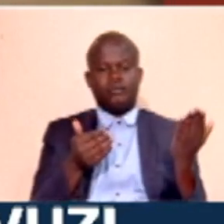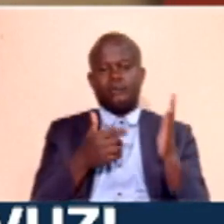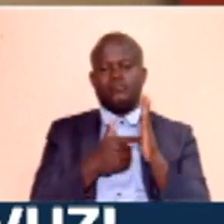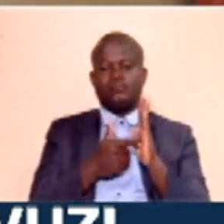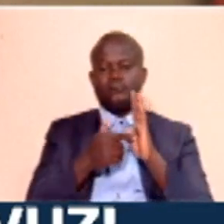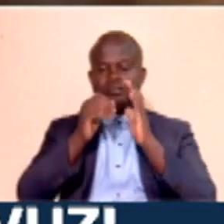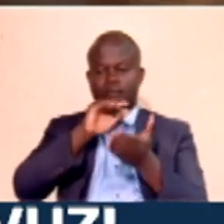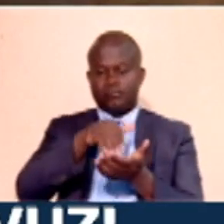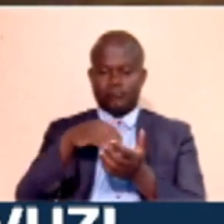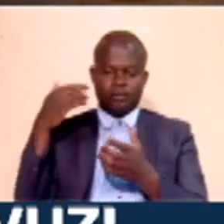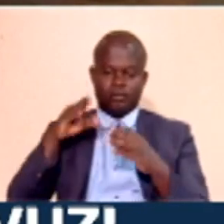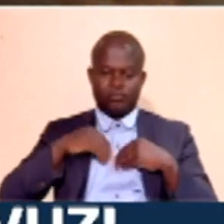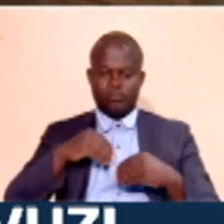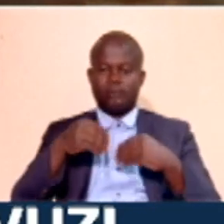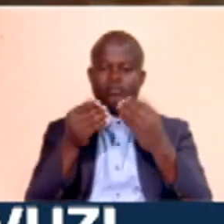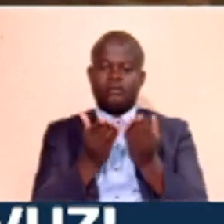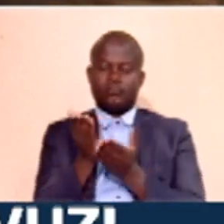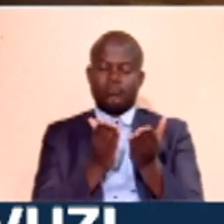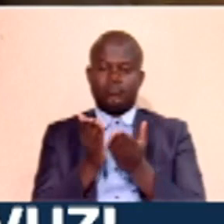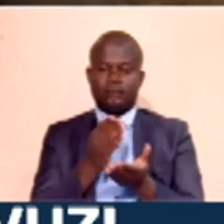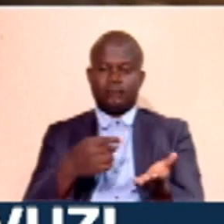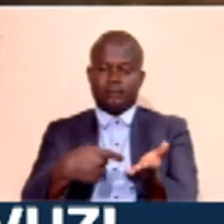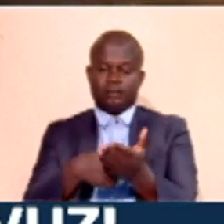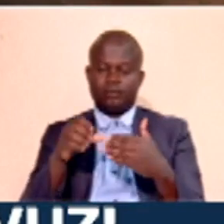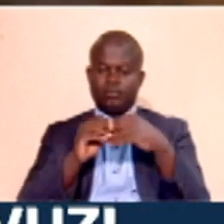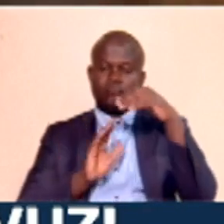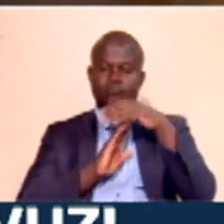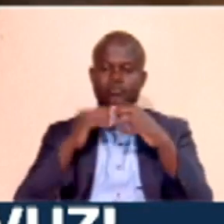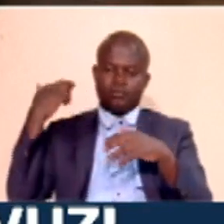kigaragaza ko icyo kigo cyemerewe gutanga serivisi z'ubuvuzi. Umuyobozi